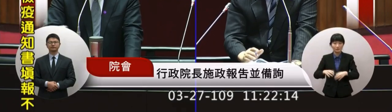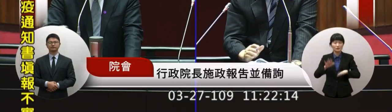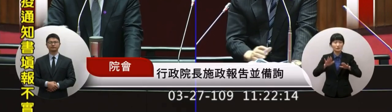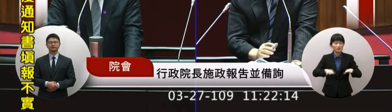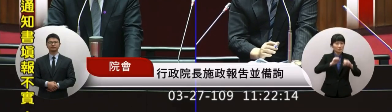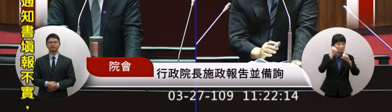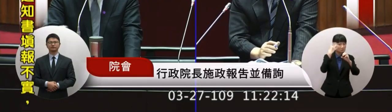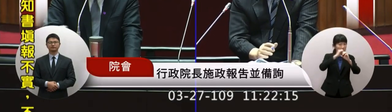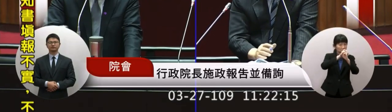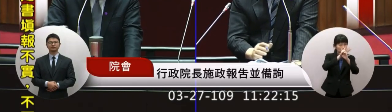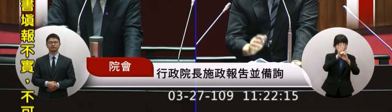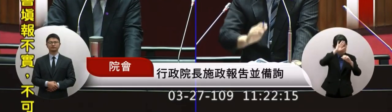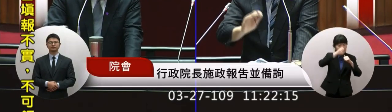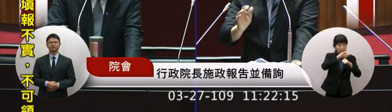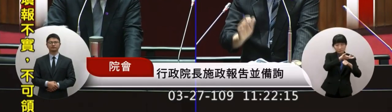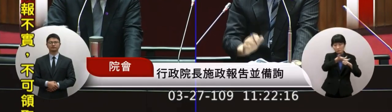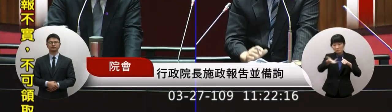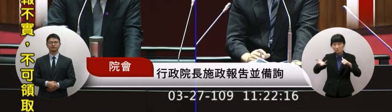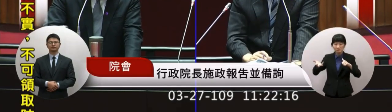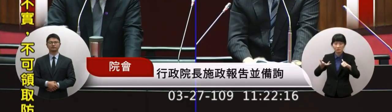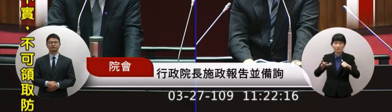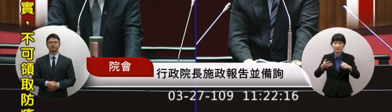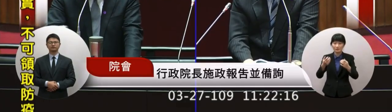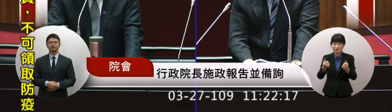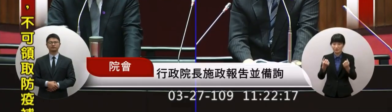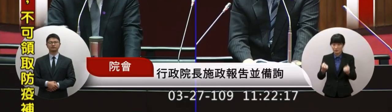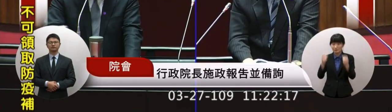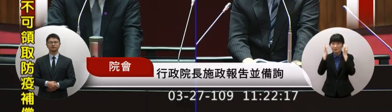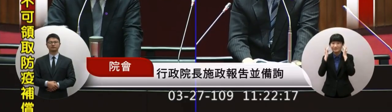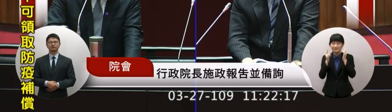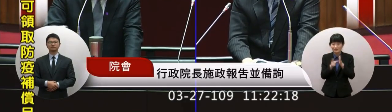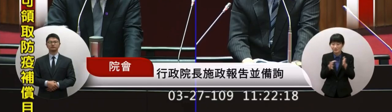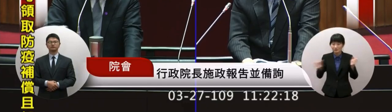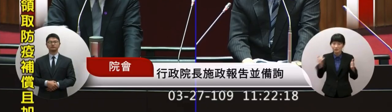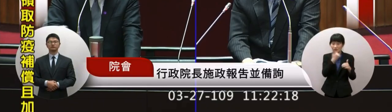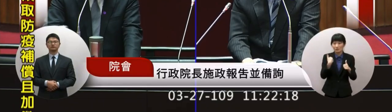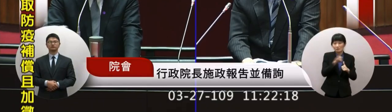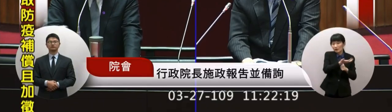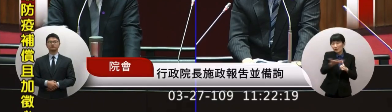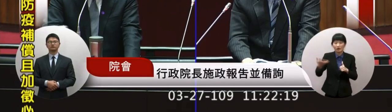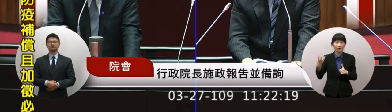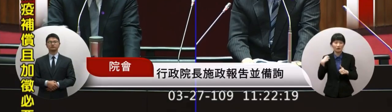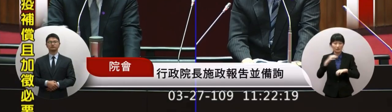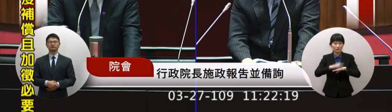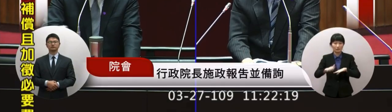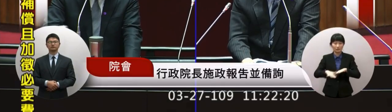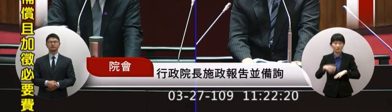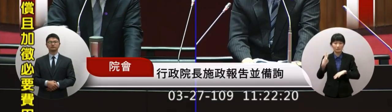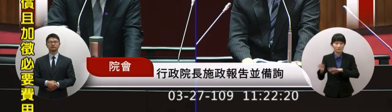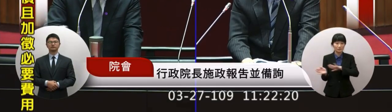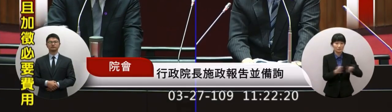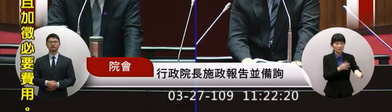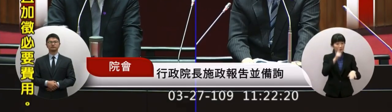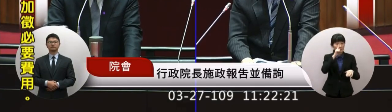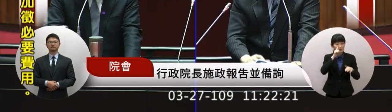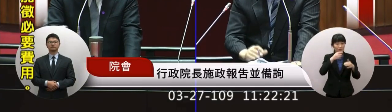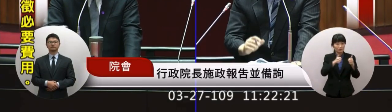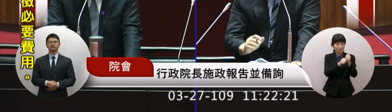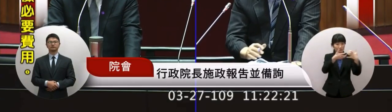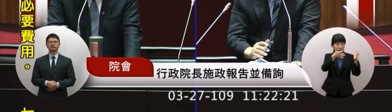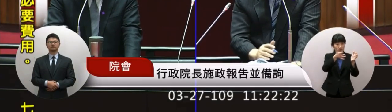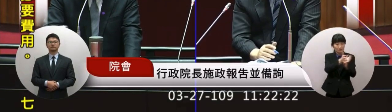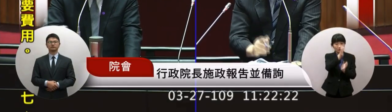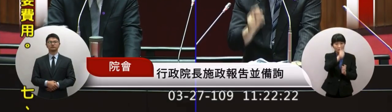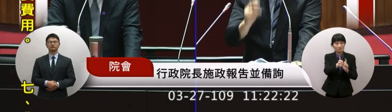冠肺炎疫情在夏天没有办法获得有效的控制，因为陈建仁副总统也说新冠肺炎疫情